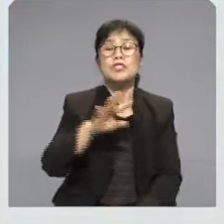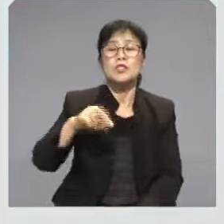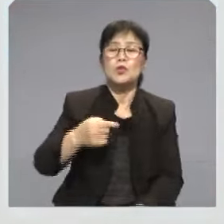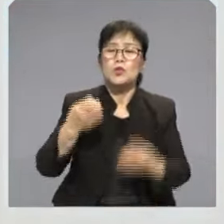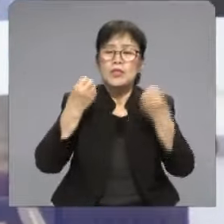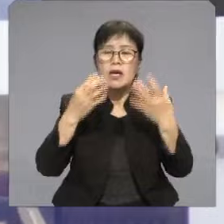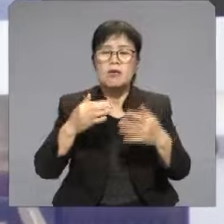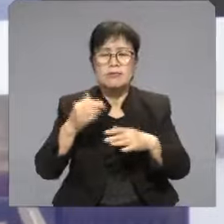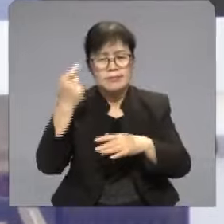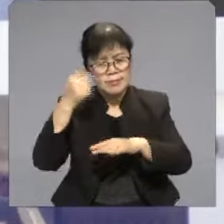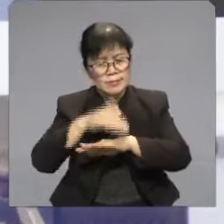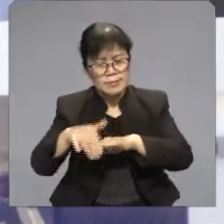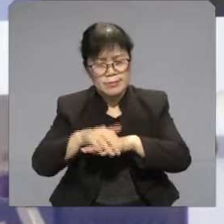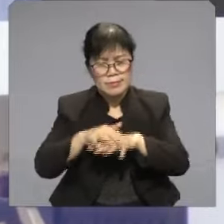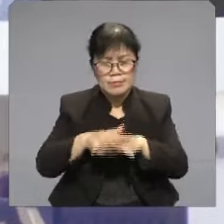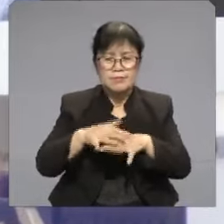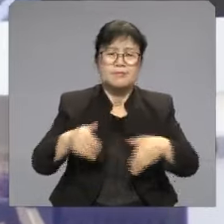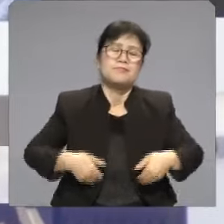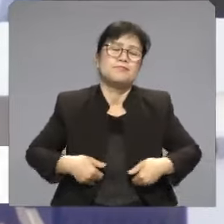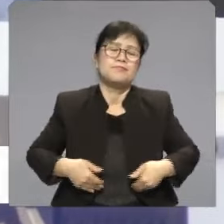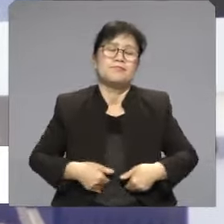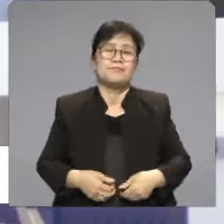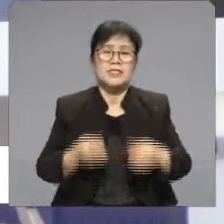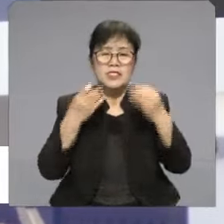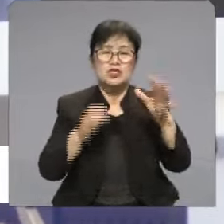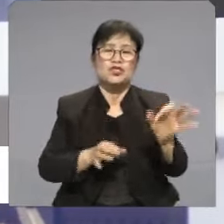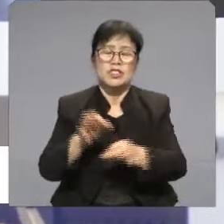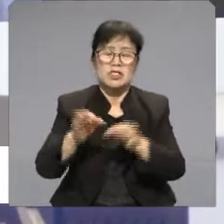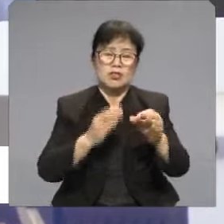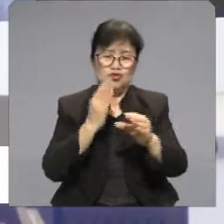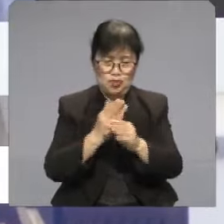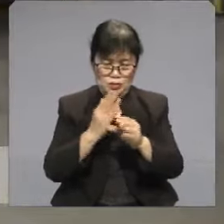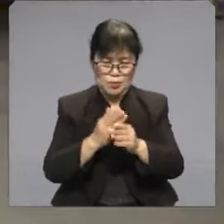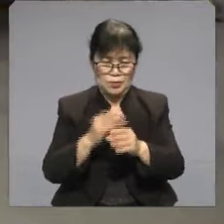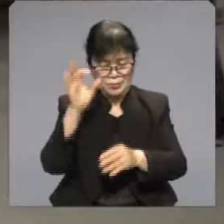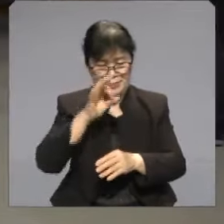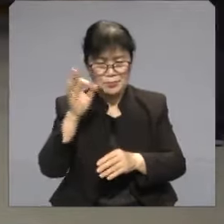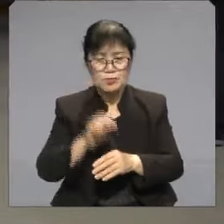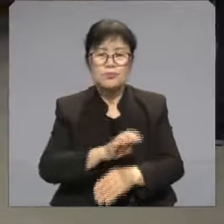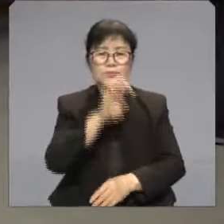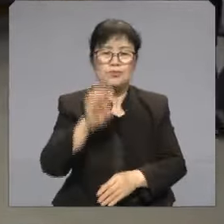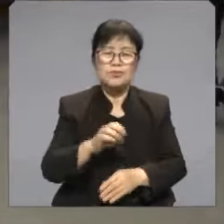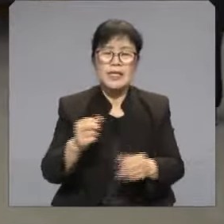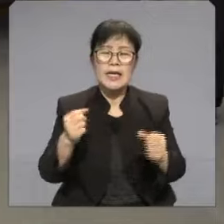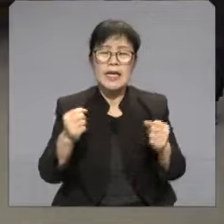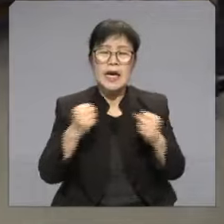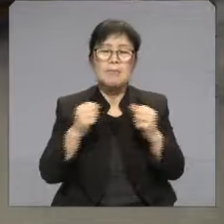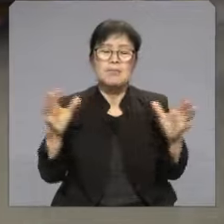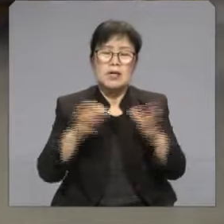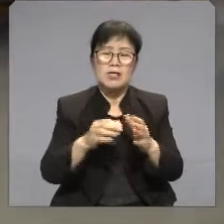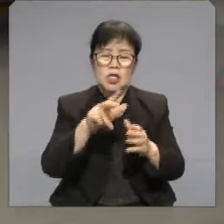새로운 전략이 요구됩니다. 신규 시장 위주로 개척하고 유럽에는 합작 등의